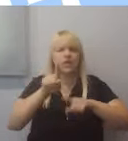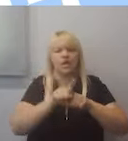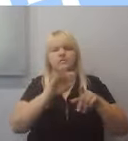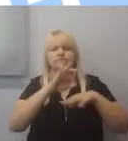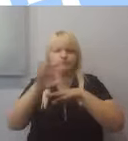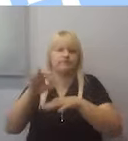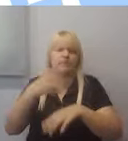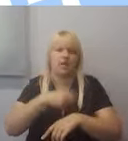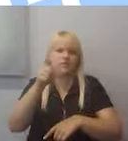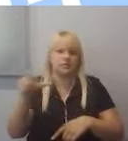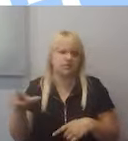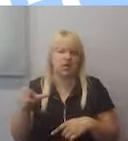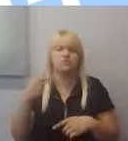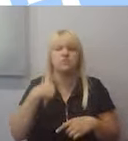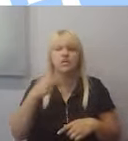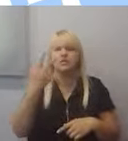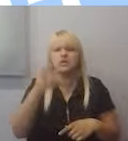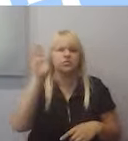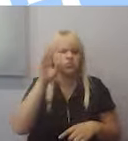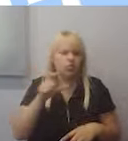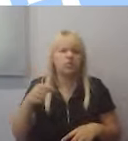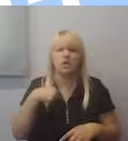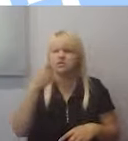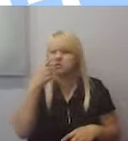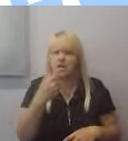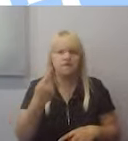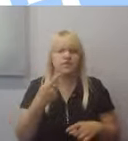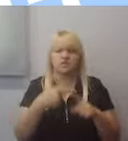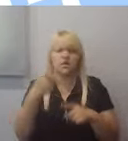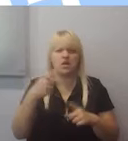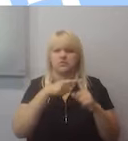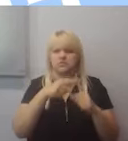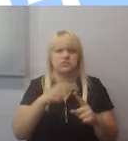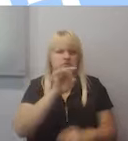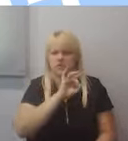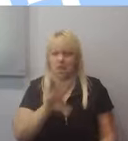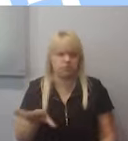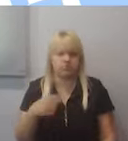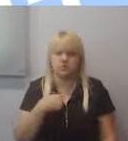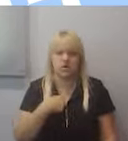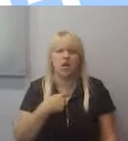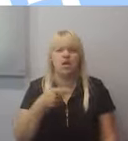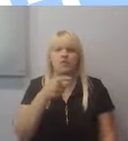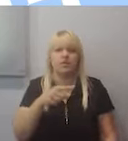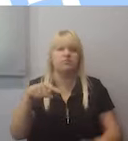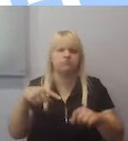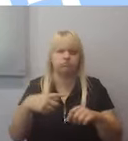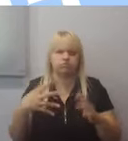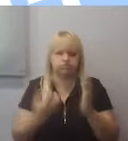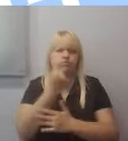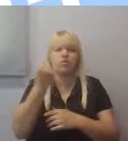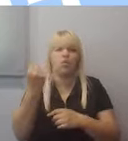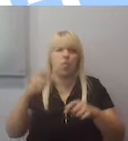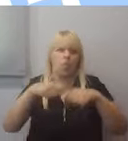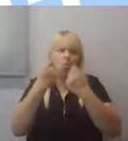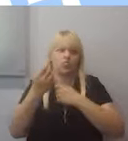ir trīs puikas es nereizi neesmu saukusi neatliekamās palīdzības dienestu kad viņi ir guvuši lūzumus ekstremitātēm tātad tā